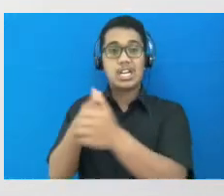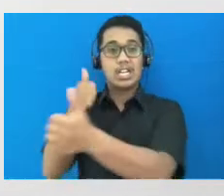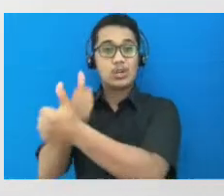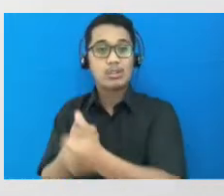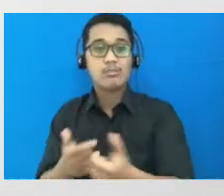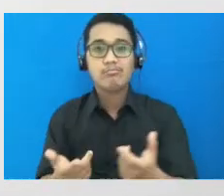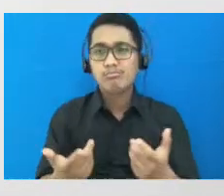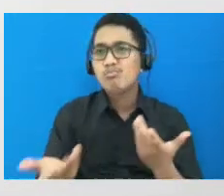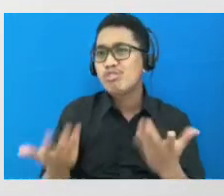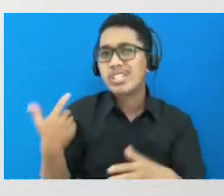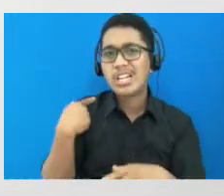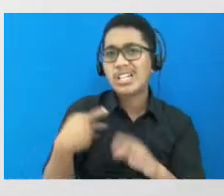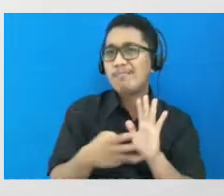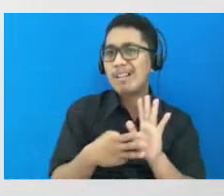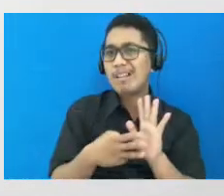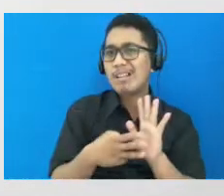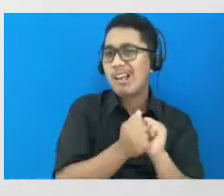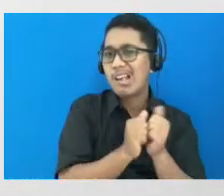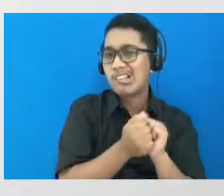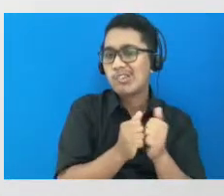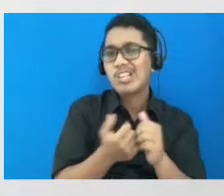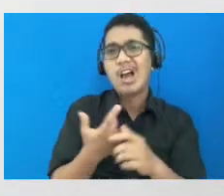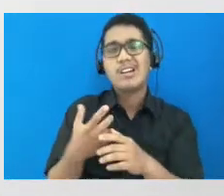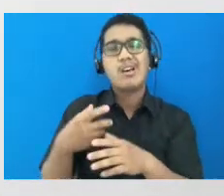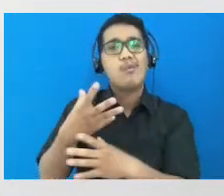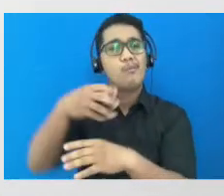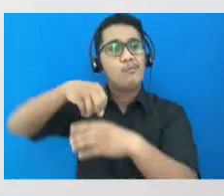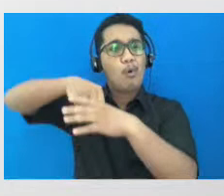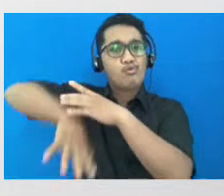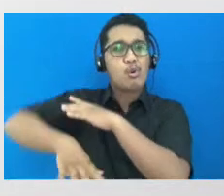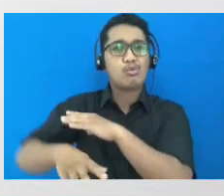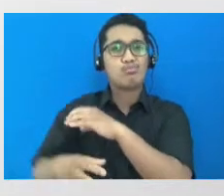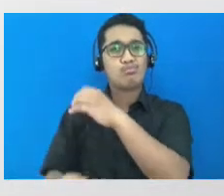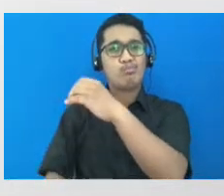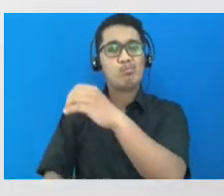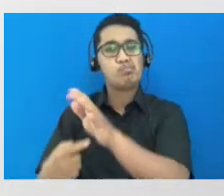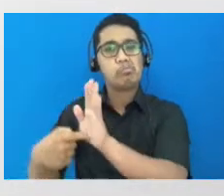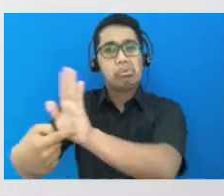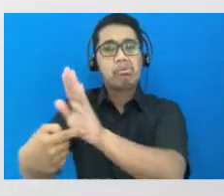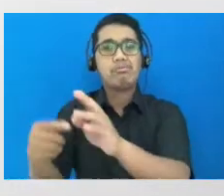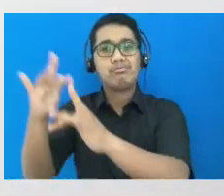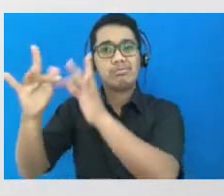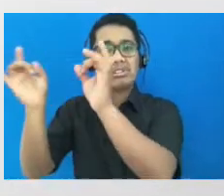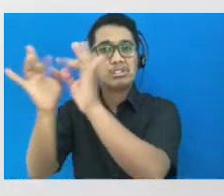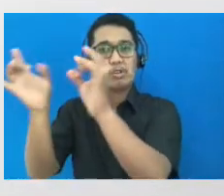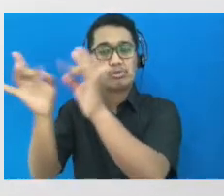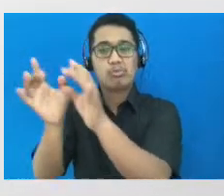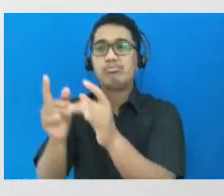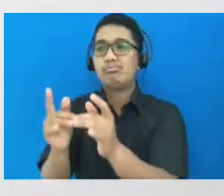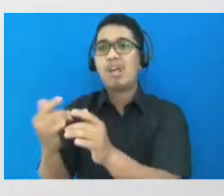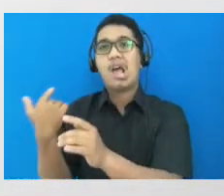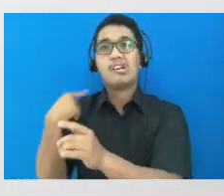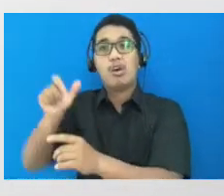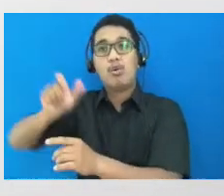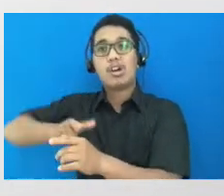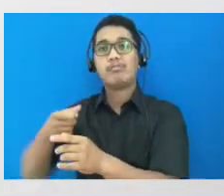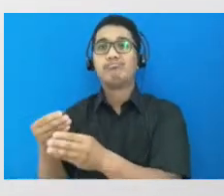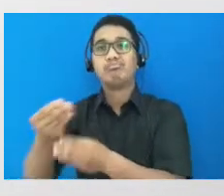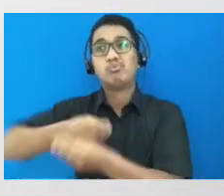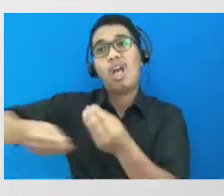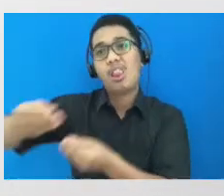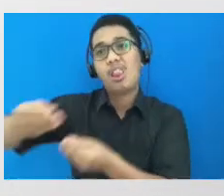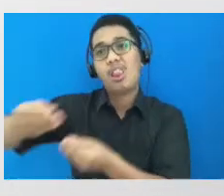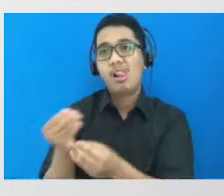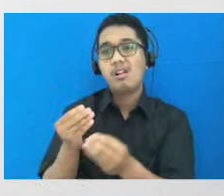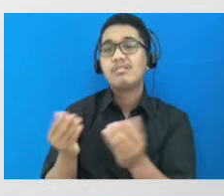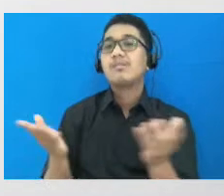ya, data yang bocor terekspos dan lama sekali ada di internet begitu, bahkan diperjualbelikan, dan apa sih